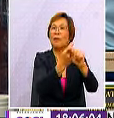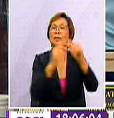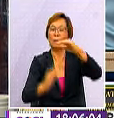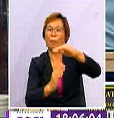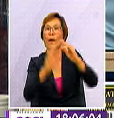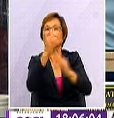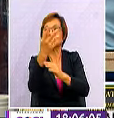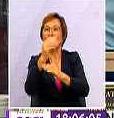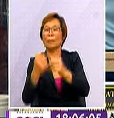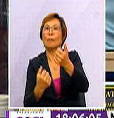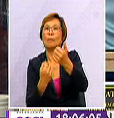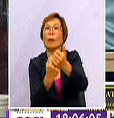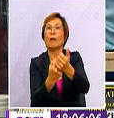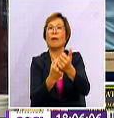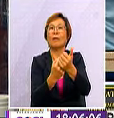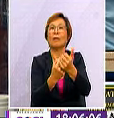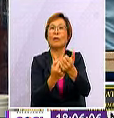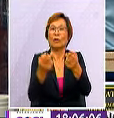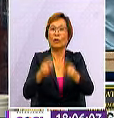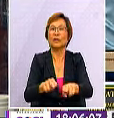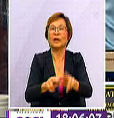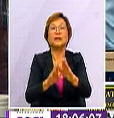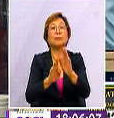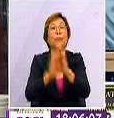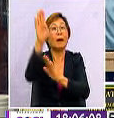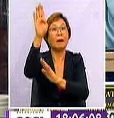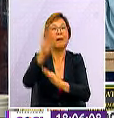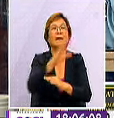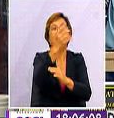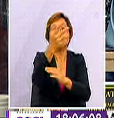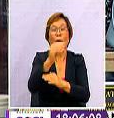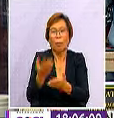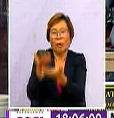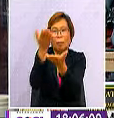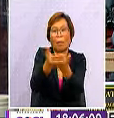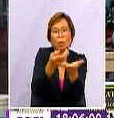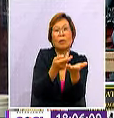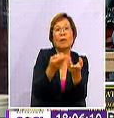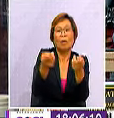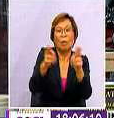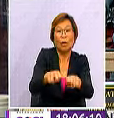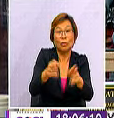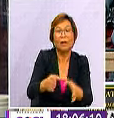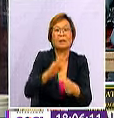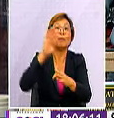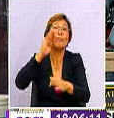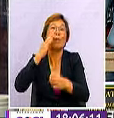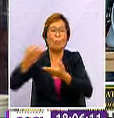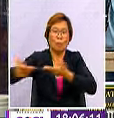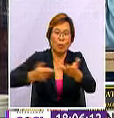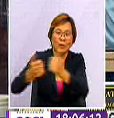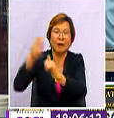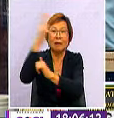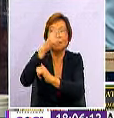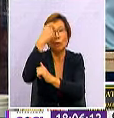bawah skim pembiayaan Kontrak Express Spike. Skim ini ditawarkan kepada kontraktor Bumi Putra yang berurusan dengan